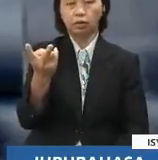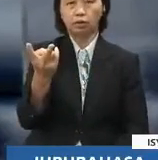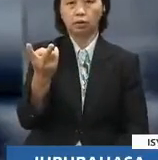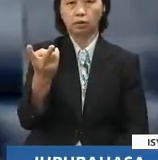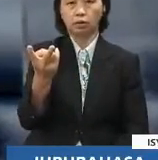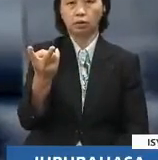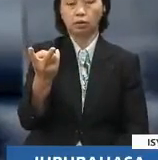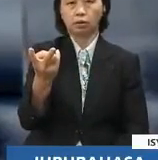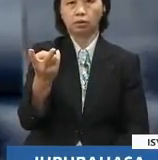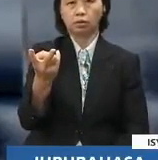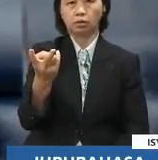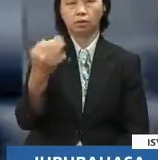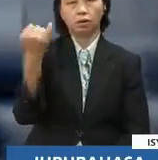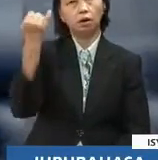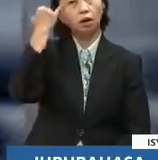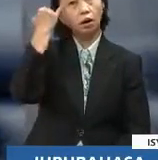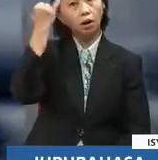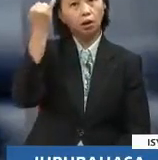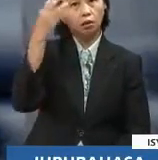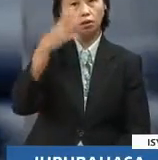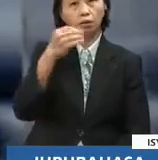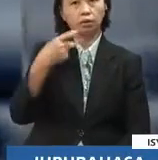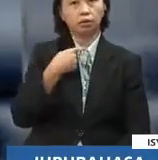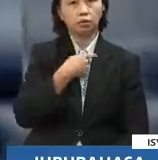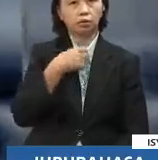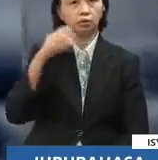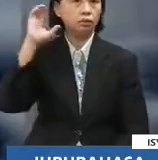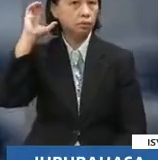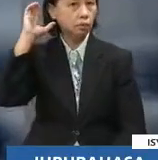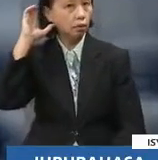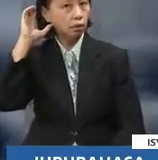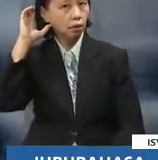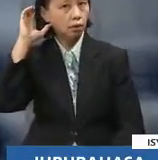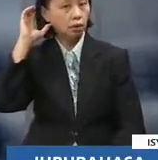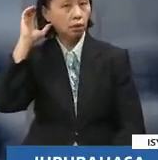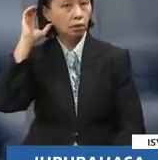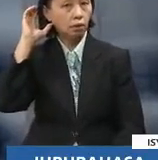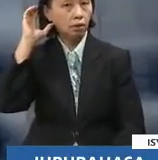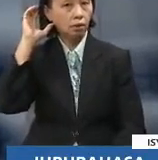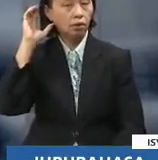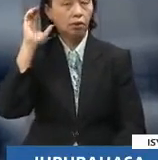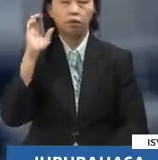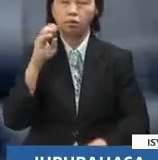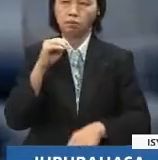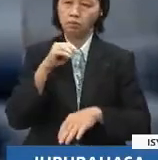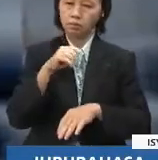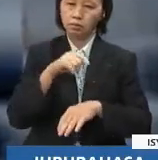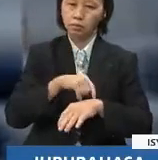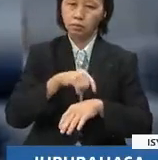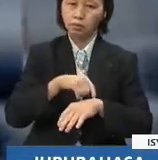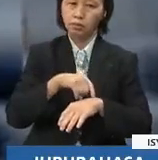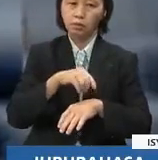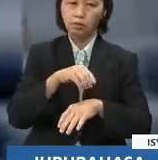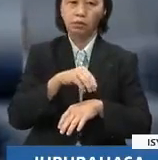beberapa am ideal dan kita betina Hai smase